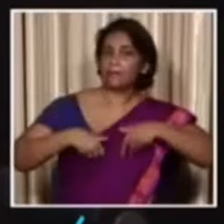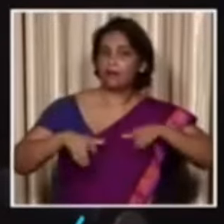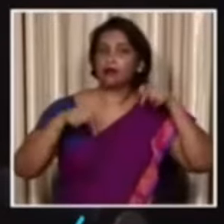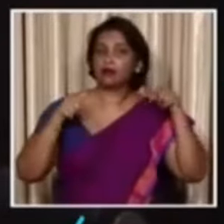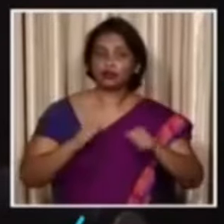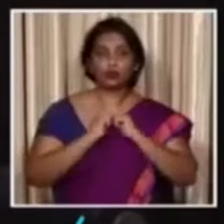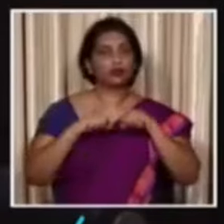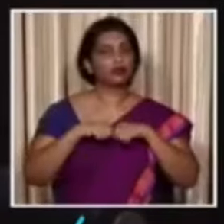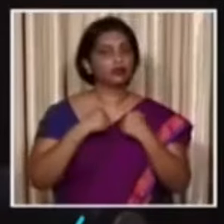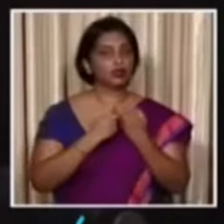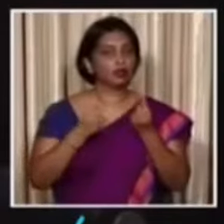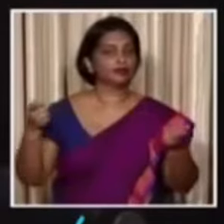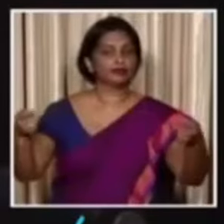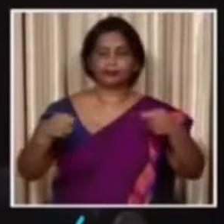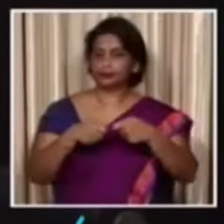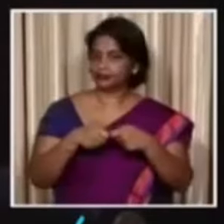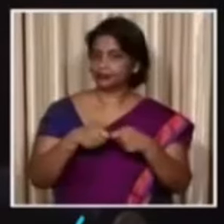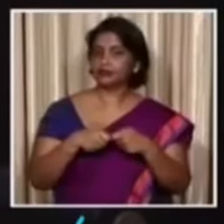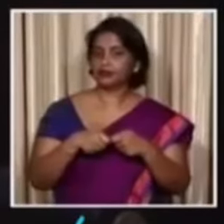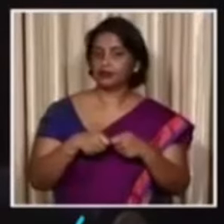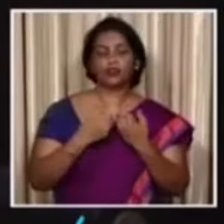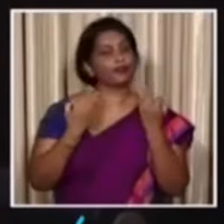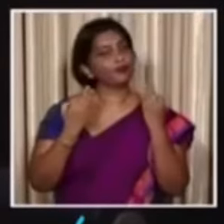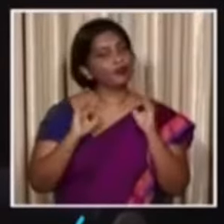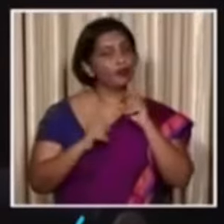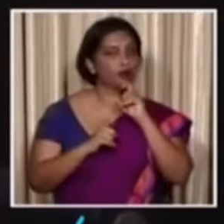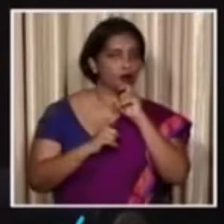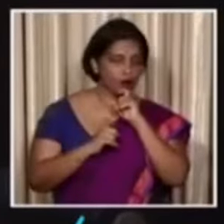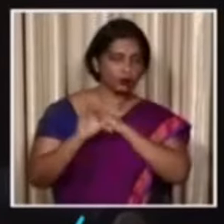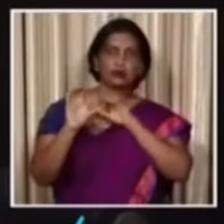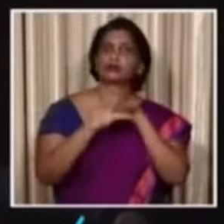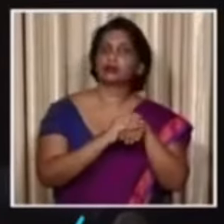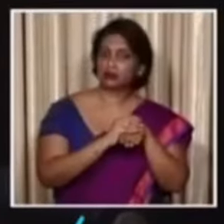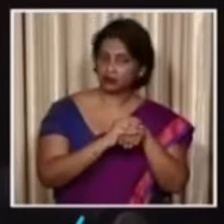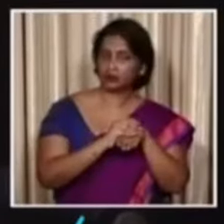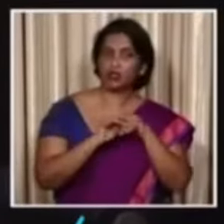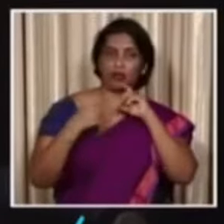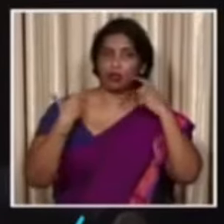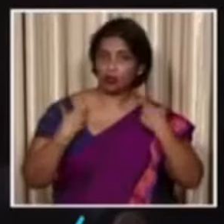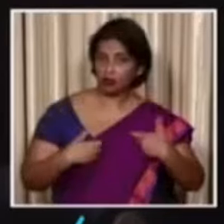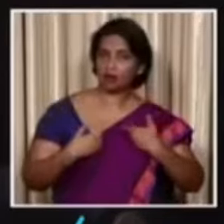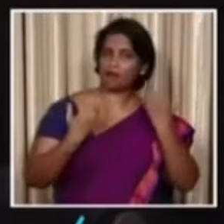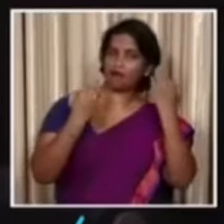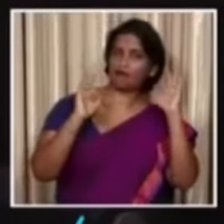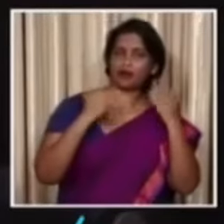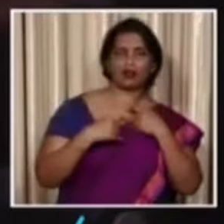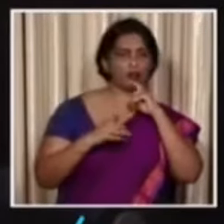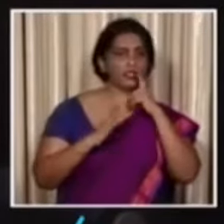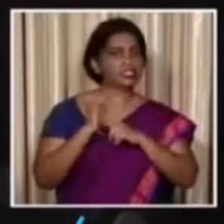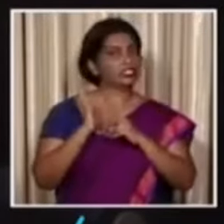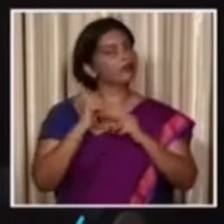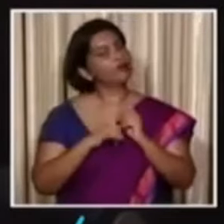දැන් වෘත්තීය සමිති වලින් මුදල් එකතු කරලා නොමිලේ නඩු කටයුතු වෙනුවෙන් පෙනී ඉන්නවා අපේ නීතිඥයෝ කියලා ජනතා විමුක්ති පෙරමුණේ. දැන්